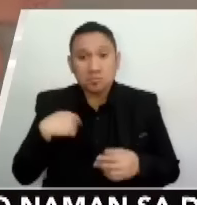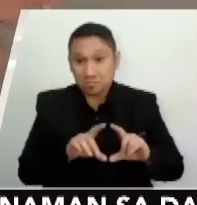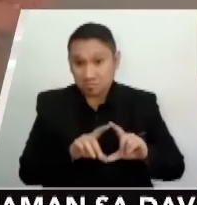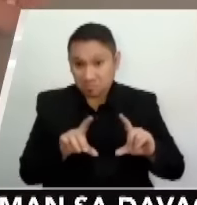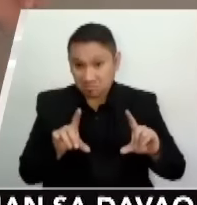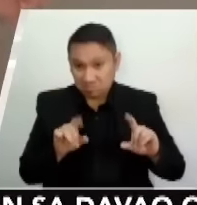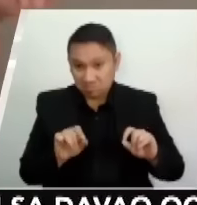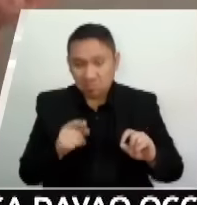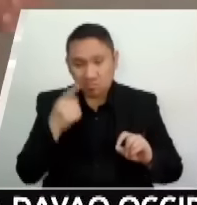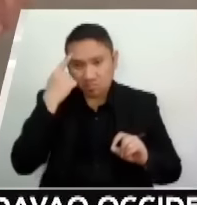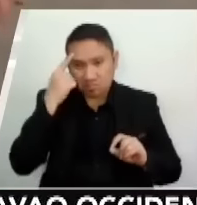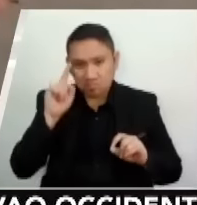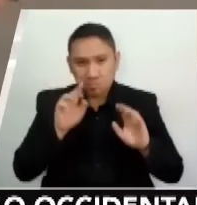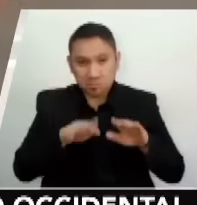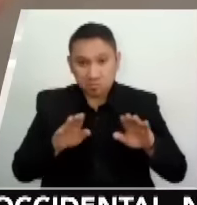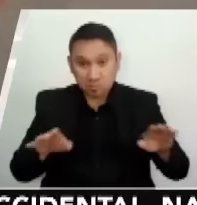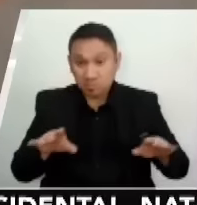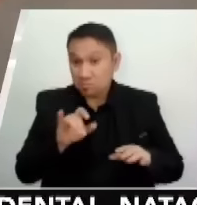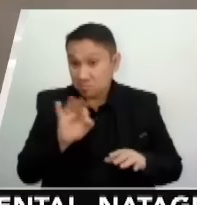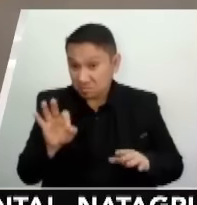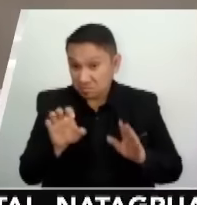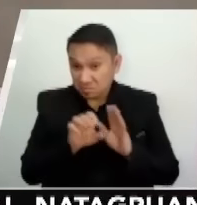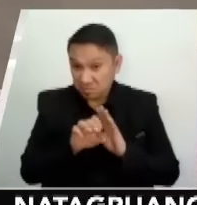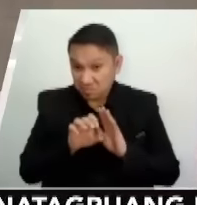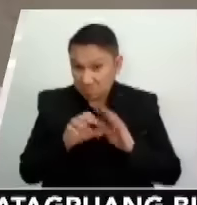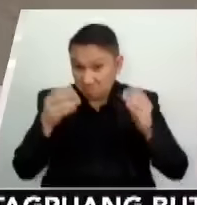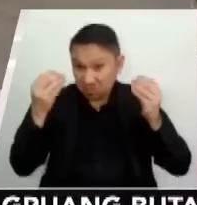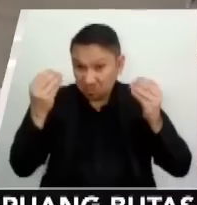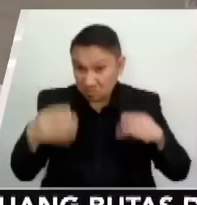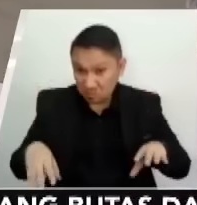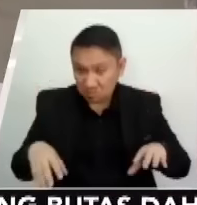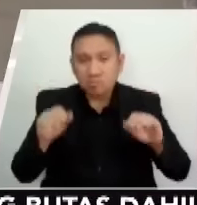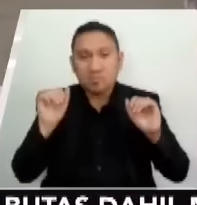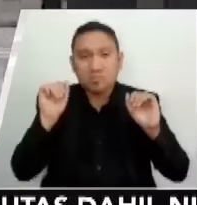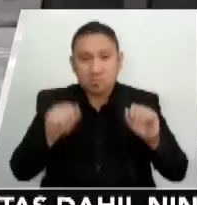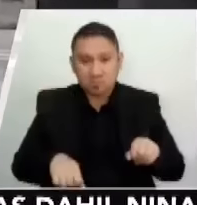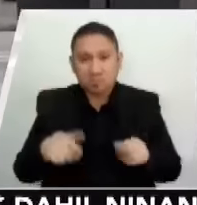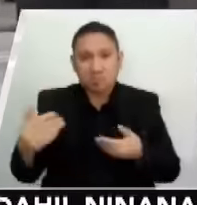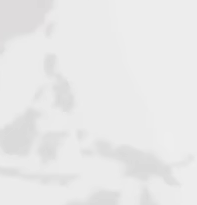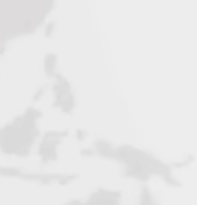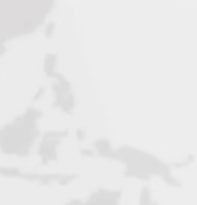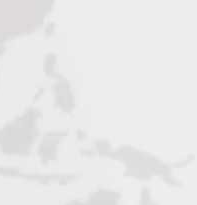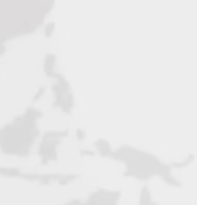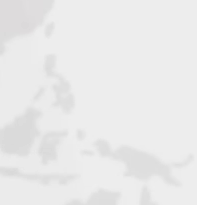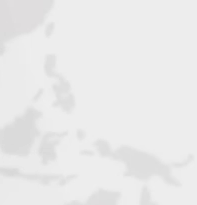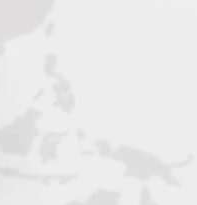po kung sakaling mamawala sila, ay po pwede po silang pumunta sa amin para matulungan po namin.